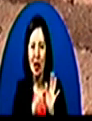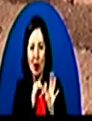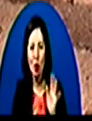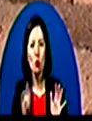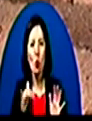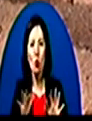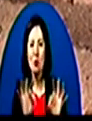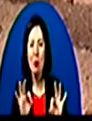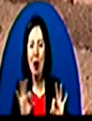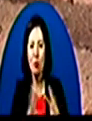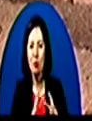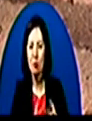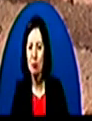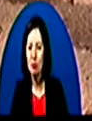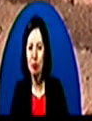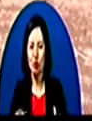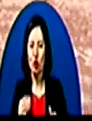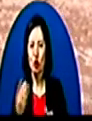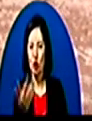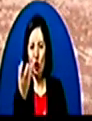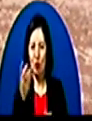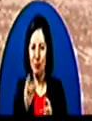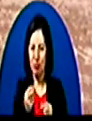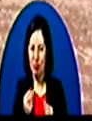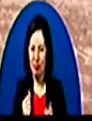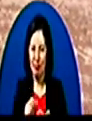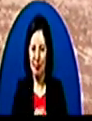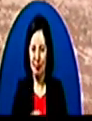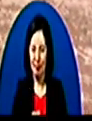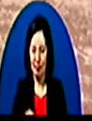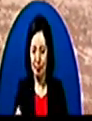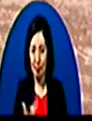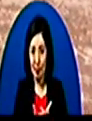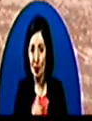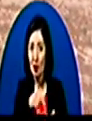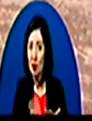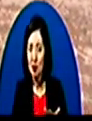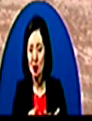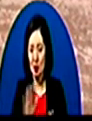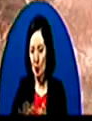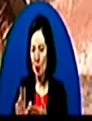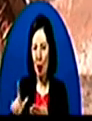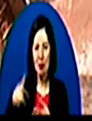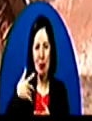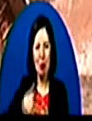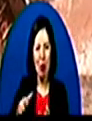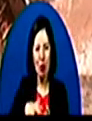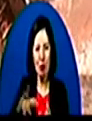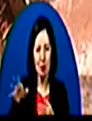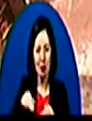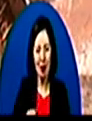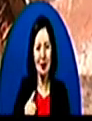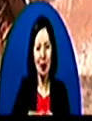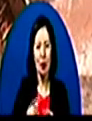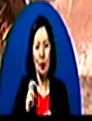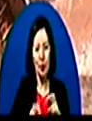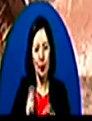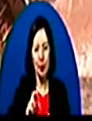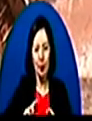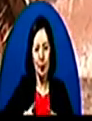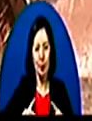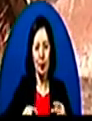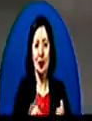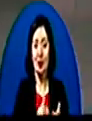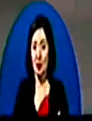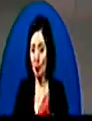усгүйжүүлэлт хийж, нунтаг шороо болтол нь бутлаж цэвэрлсэн байна. Яг ийм байдлаар цэвэрлэх байгууламжид хуримтлагдсан бохирдлыг дахин боловсруулалтанд оруулах шаардлага байгаа